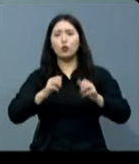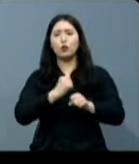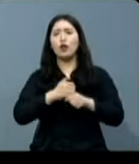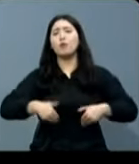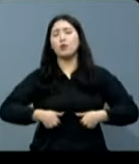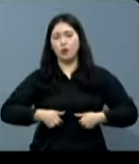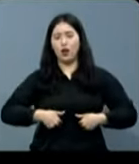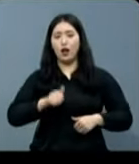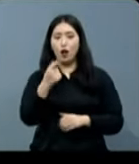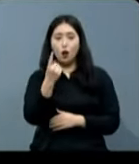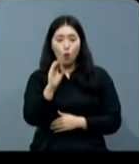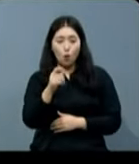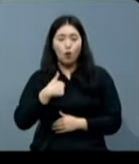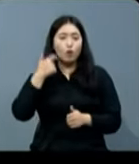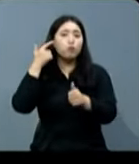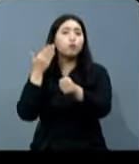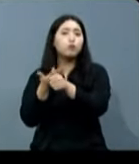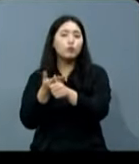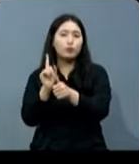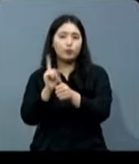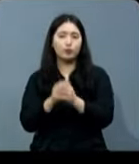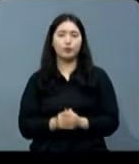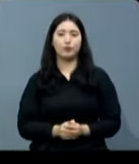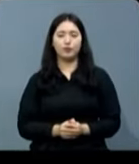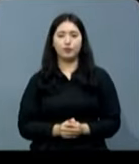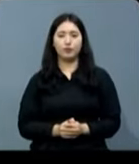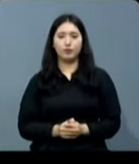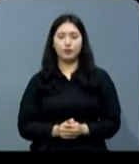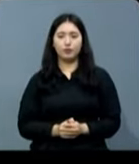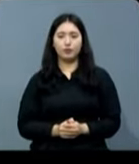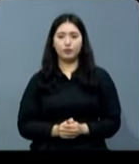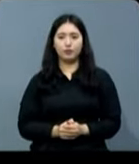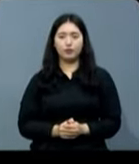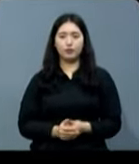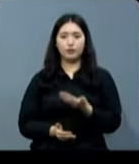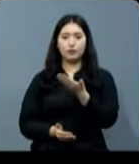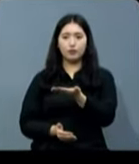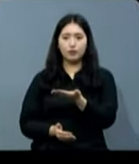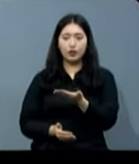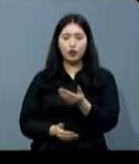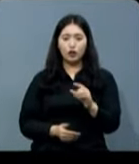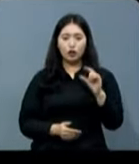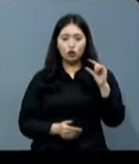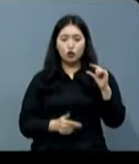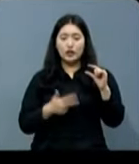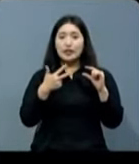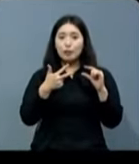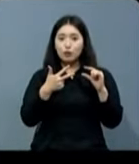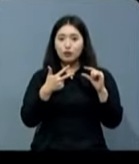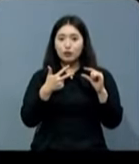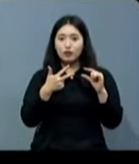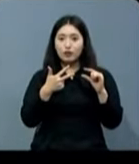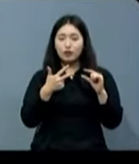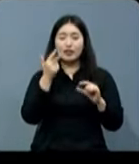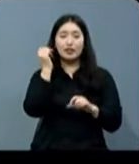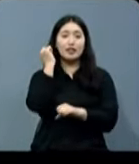후보에게 묻겠습니다. 왜냐하면 홍 후보님께서 G7 늘